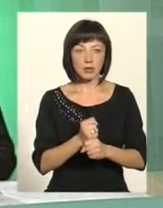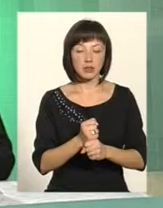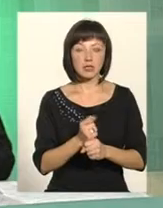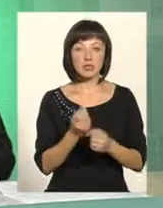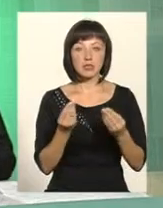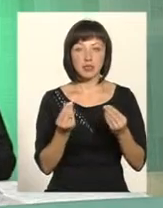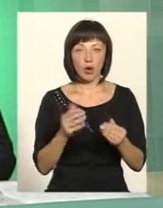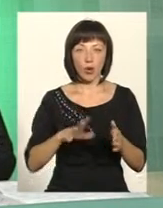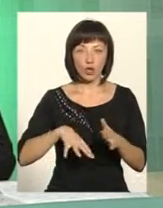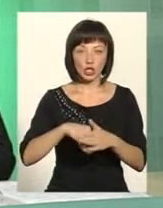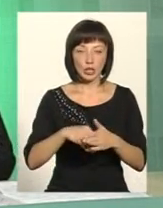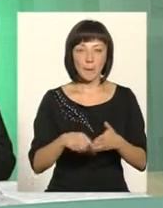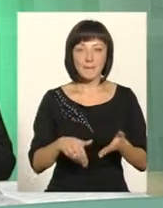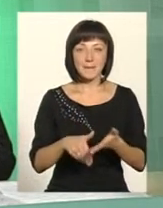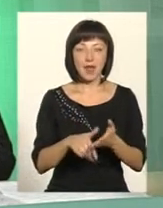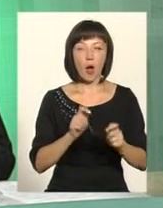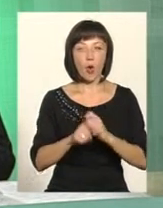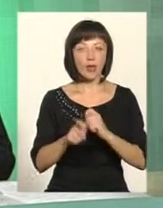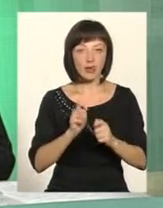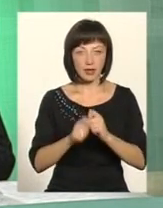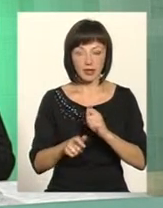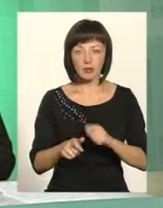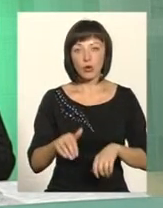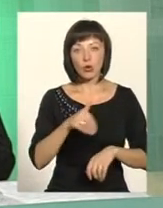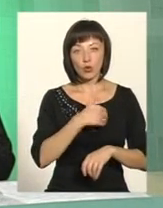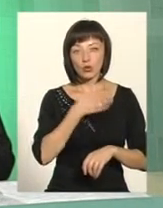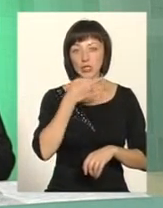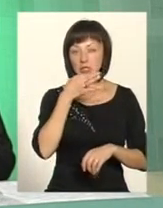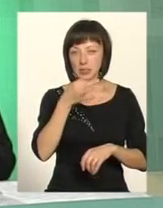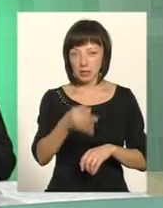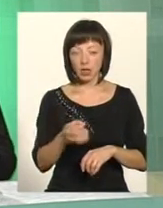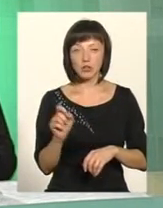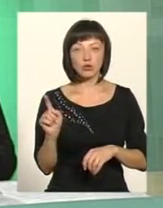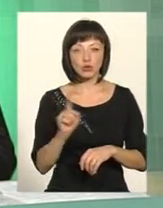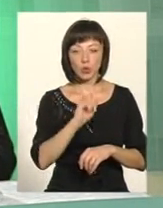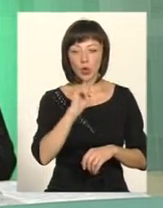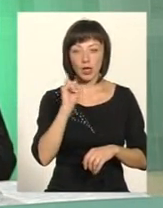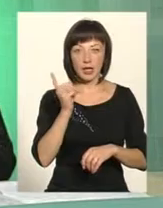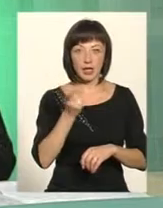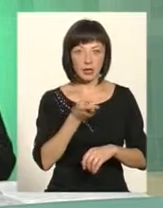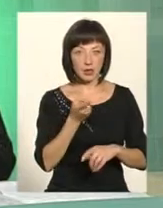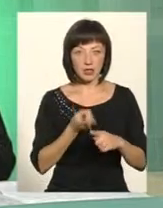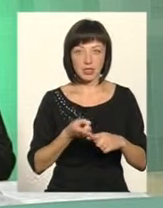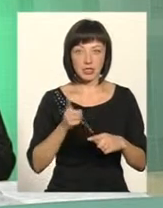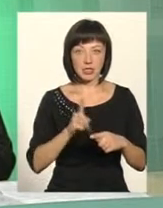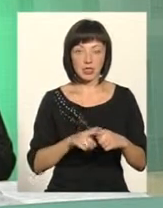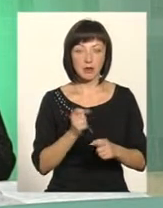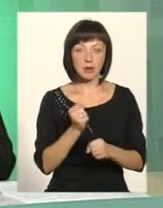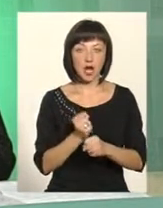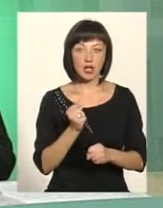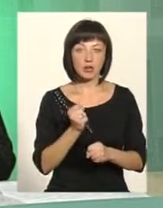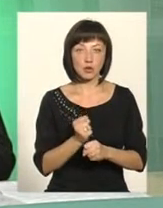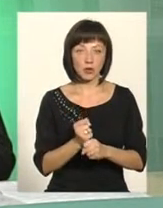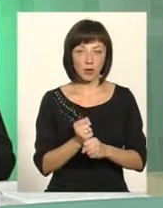кошти благодійників. І я от хочу сказати безпосередньо, що от рік вже ми оцей рік працюємо